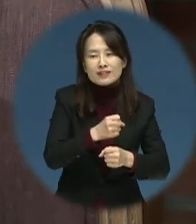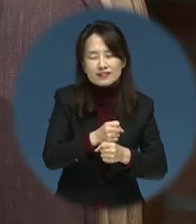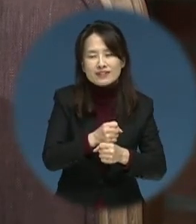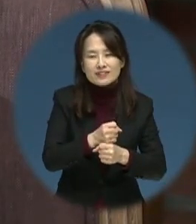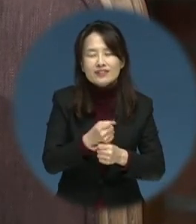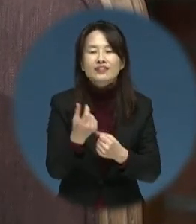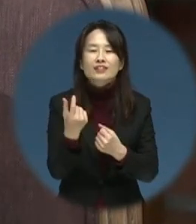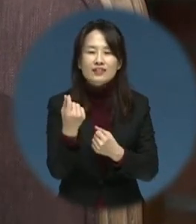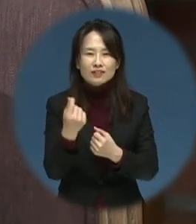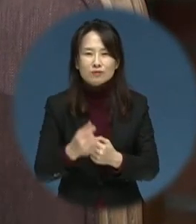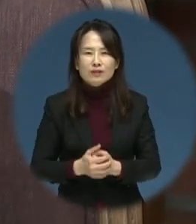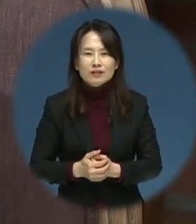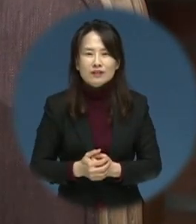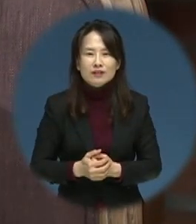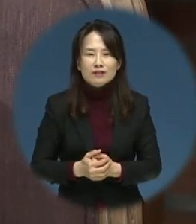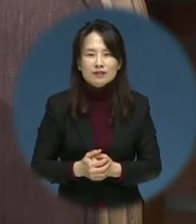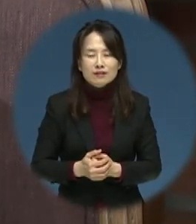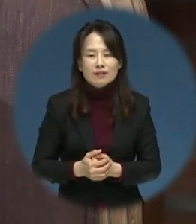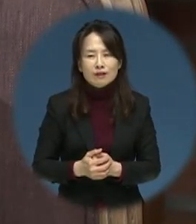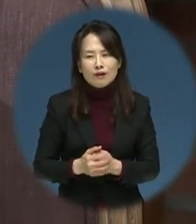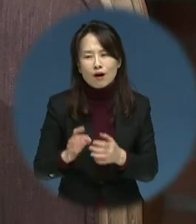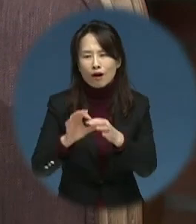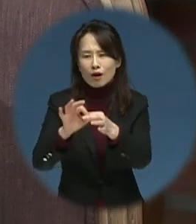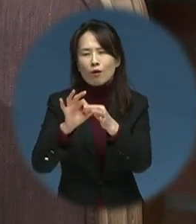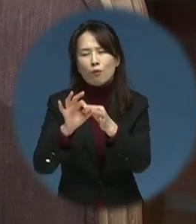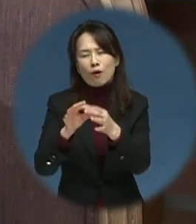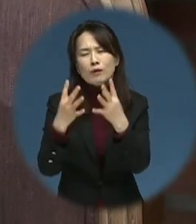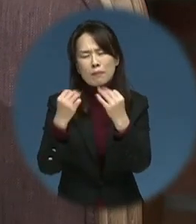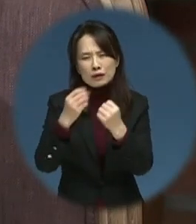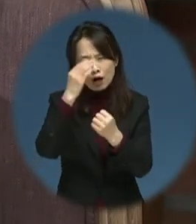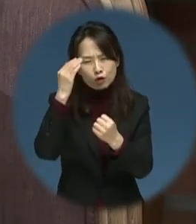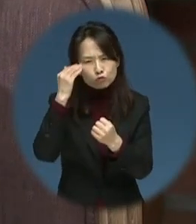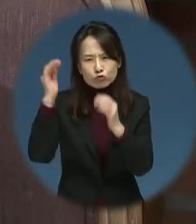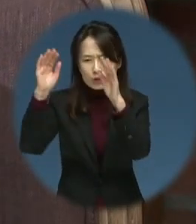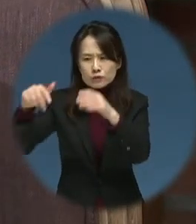수 있죠. 네. 이렇게 보면 굉장히 관계가 많습니다, 생각보다. 그렇군요.